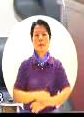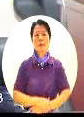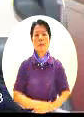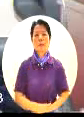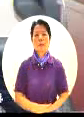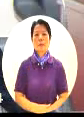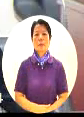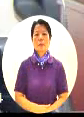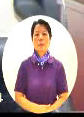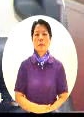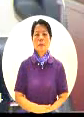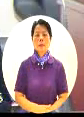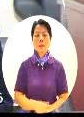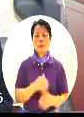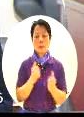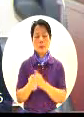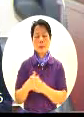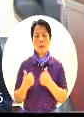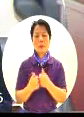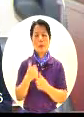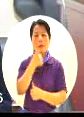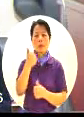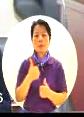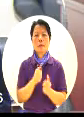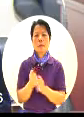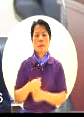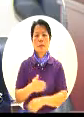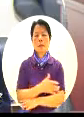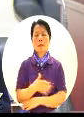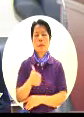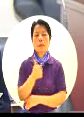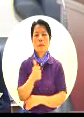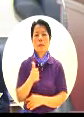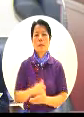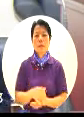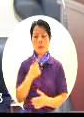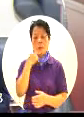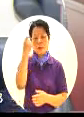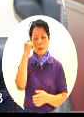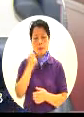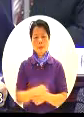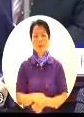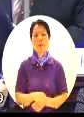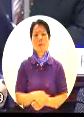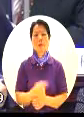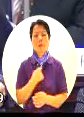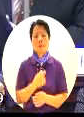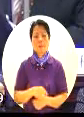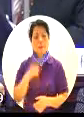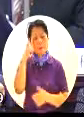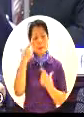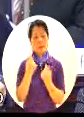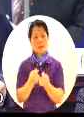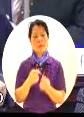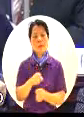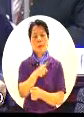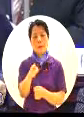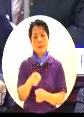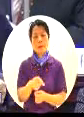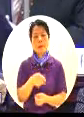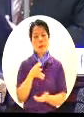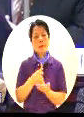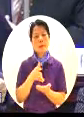当然。 谢谢议长啊、谢谢庄议员。我是非常认同庄议